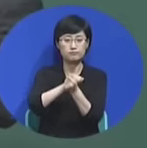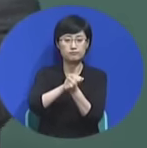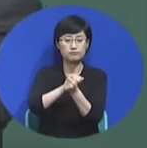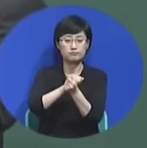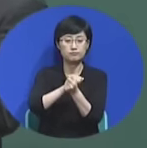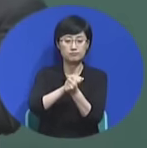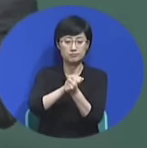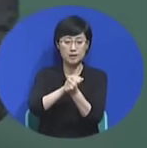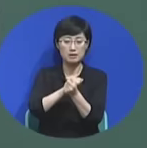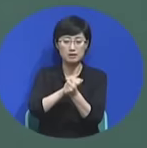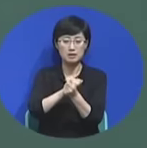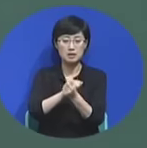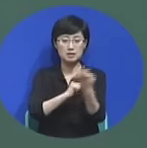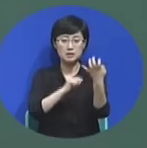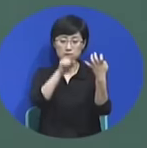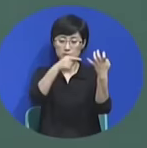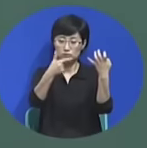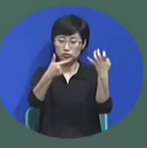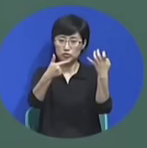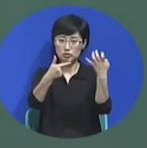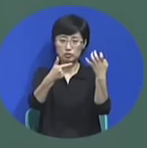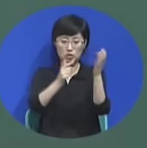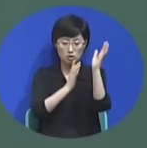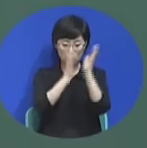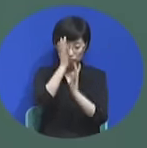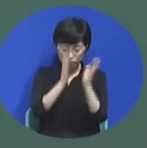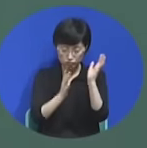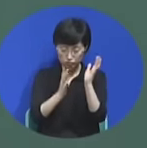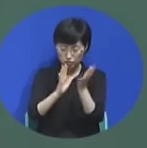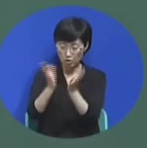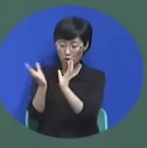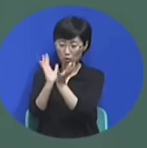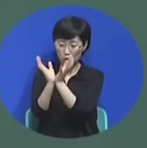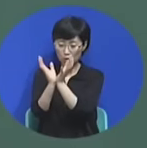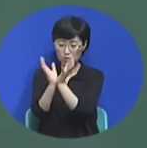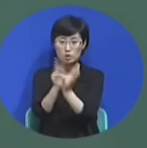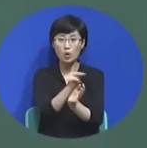草必枯干，花必凋残。 6절에 보니까 풀과 꽃은 육체라고 합니다.